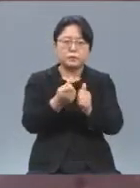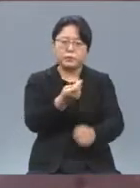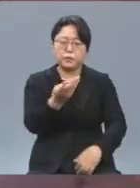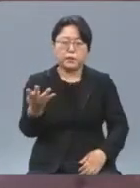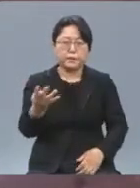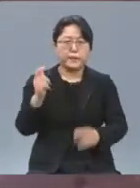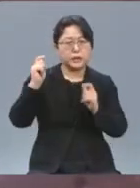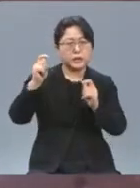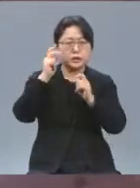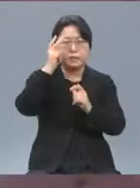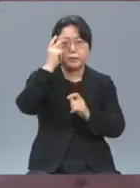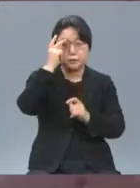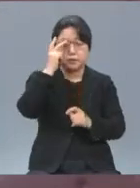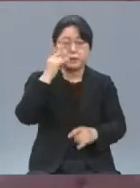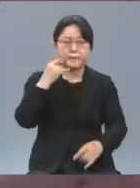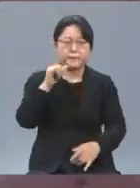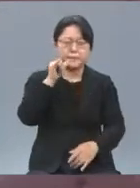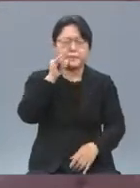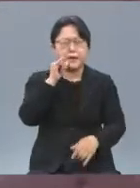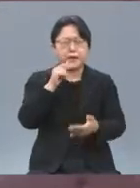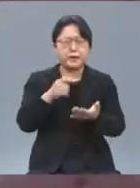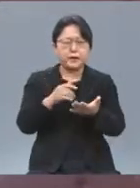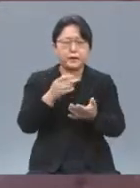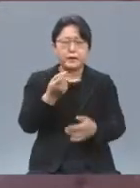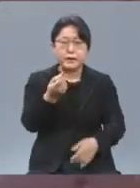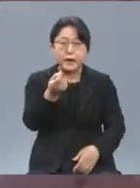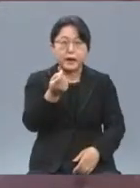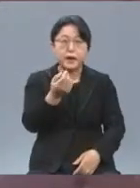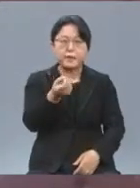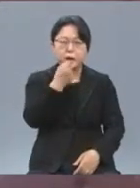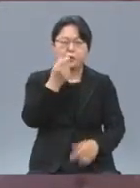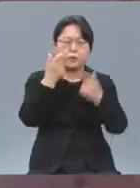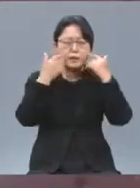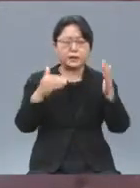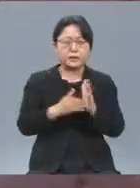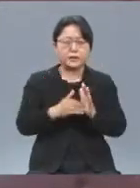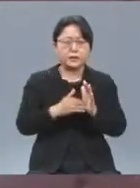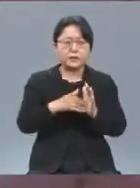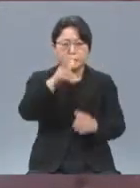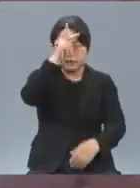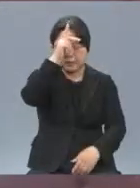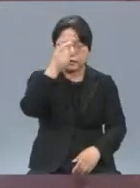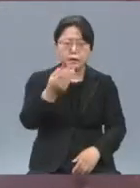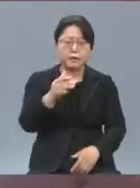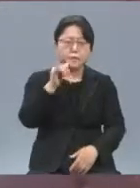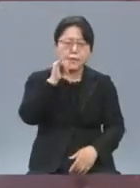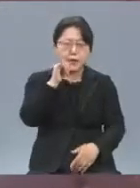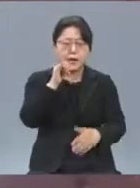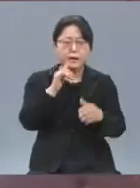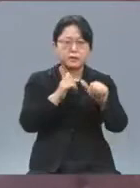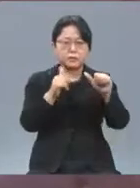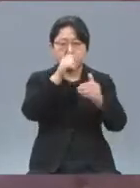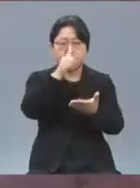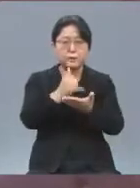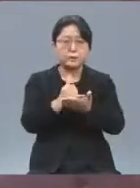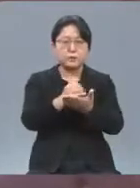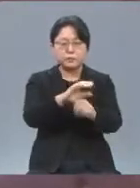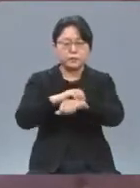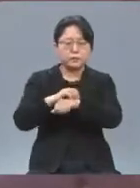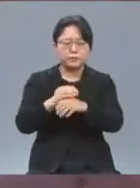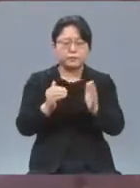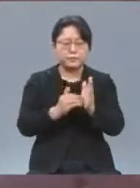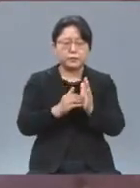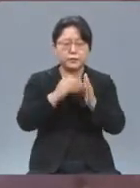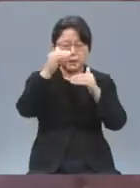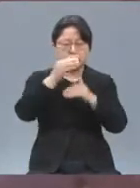명이 클럽에서 마약을 나눠 복용한 것으로 조사됐습니다. 경찰은 마약 혐의자 5명을 입건했습니다. 보도에